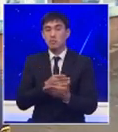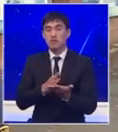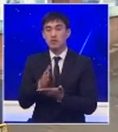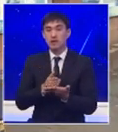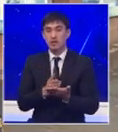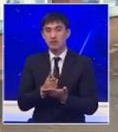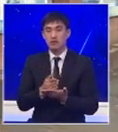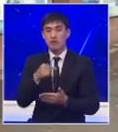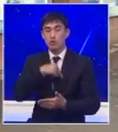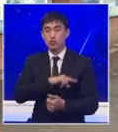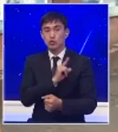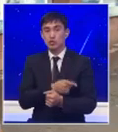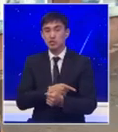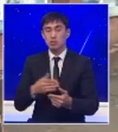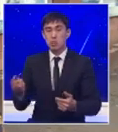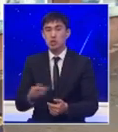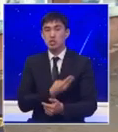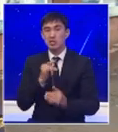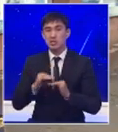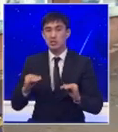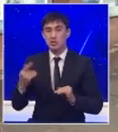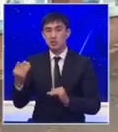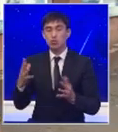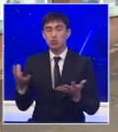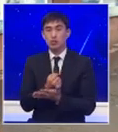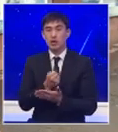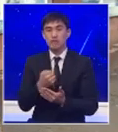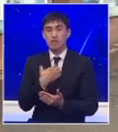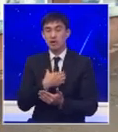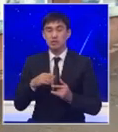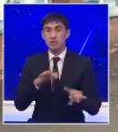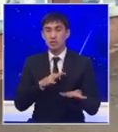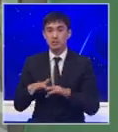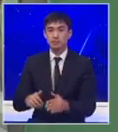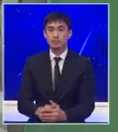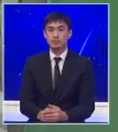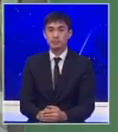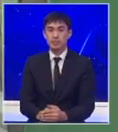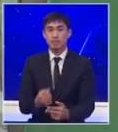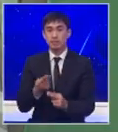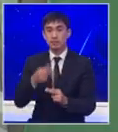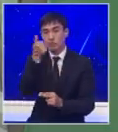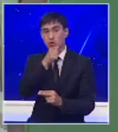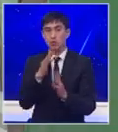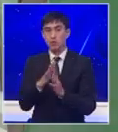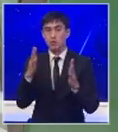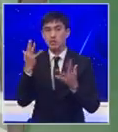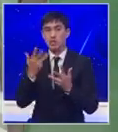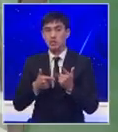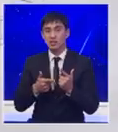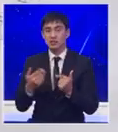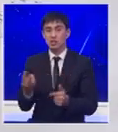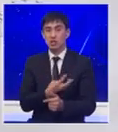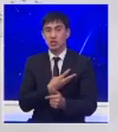Ветеранов вооруженных сил и пожелать ребятам успехов в столь важном деле Привет В этом году увеличилось количество